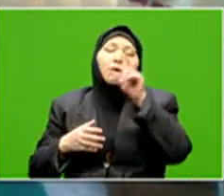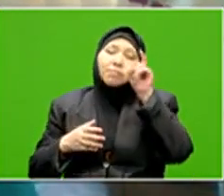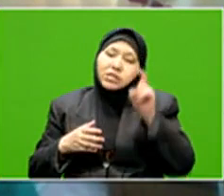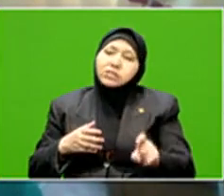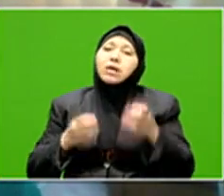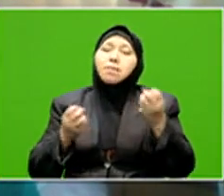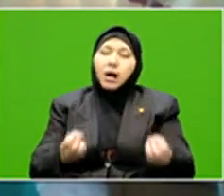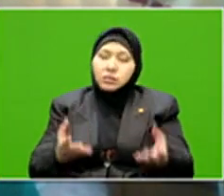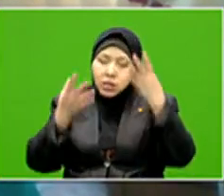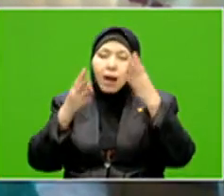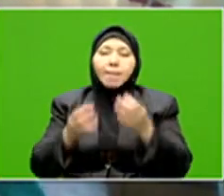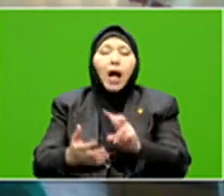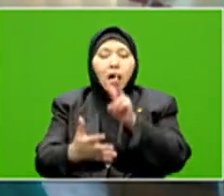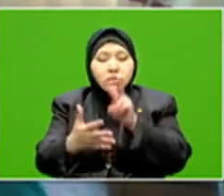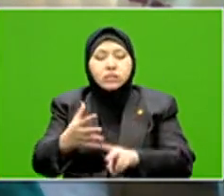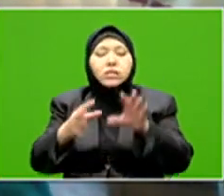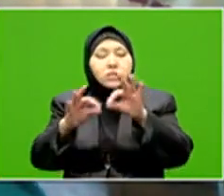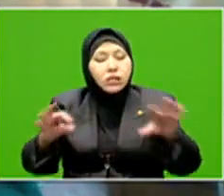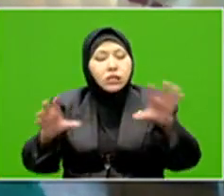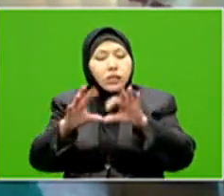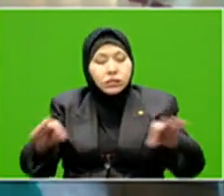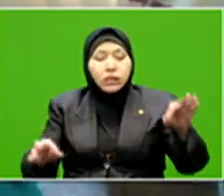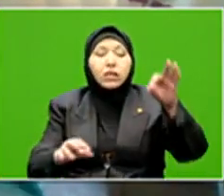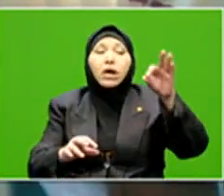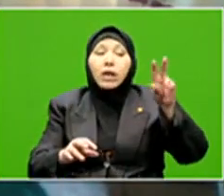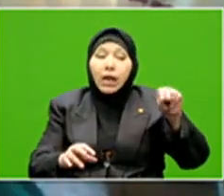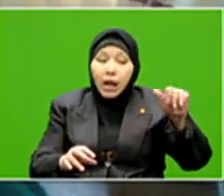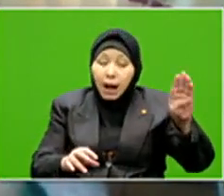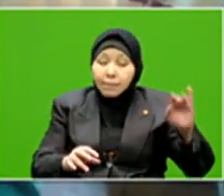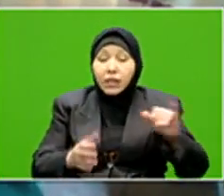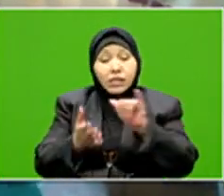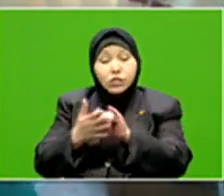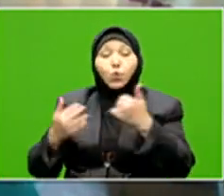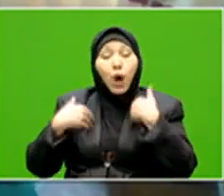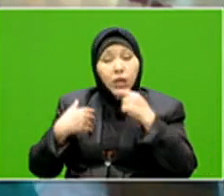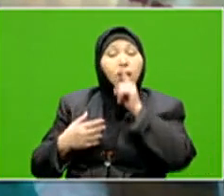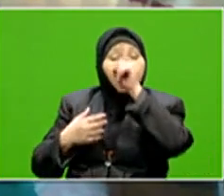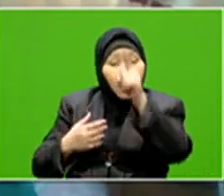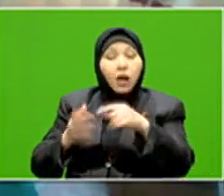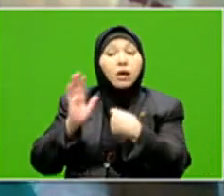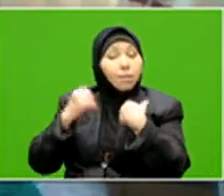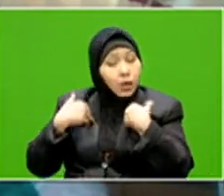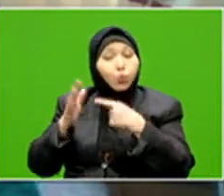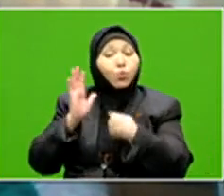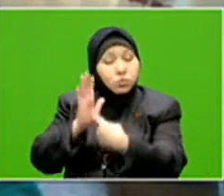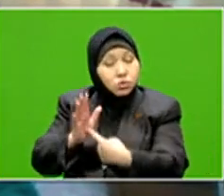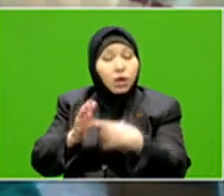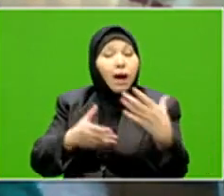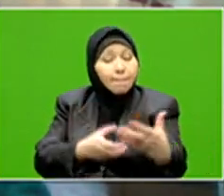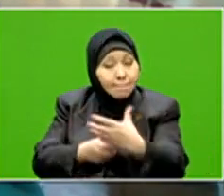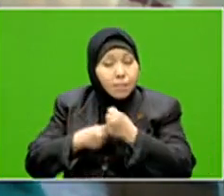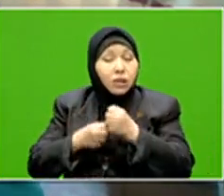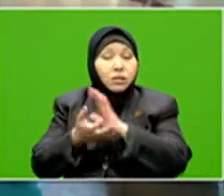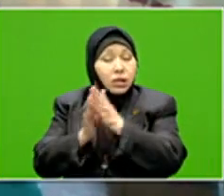banyakkan baca kisah para anbiya, kerana di situlah adanya kebenaran, di situlah adanya petunjuk yang boleh diperolehi, dan pastinya di sana